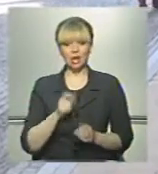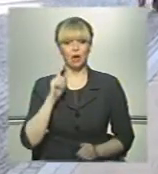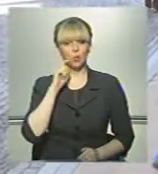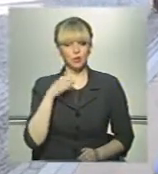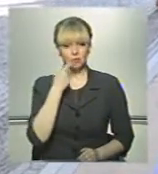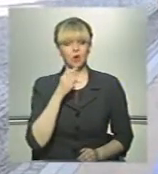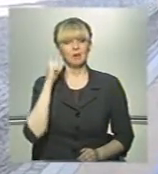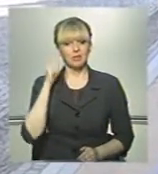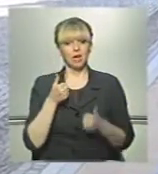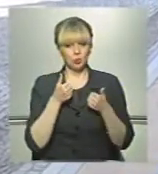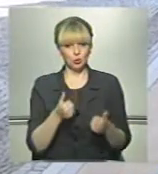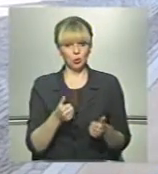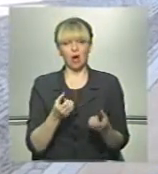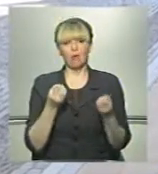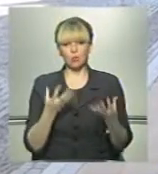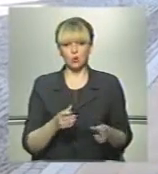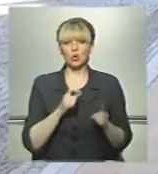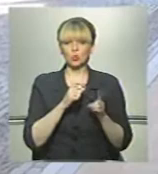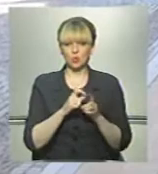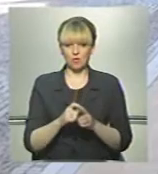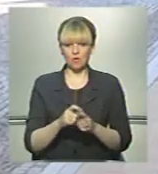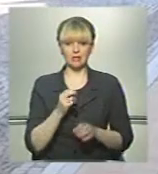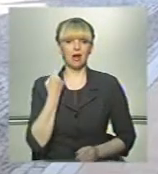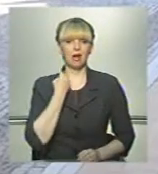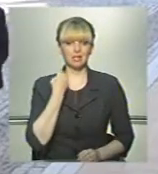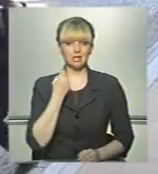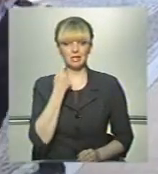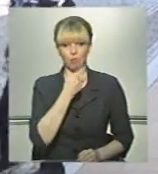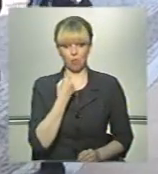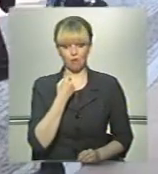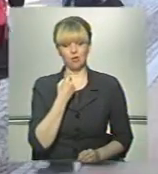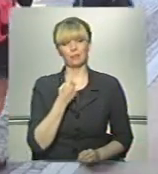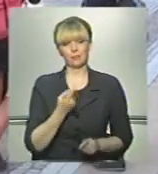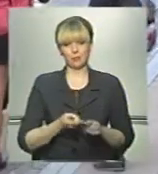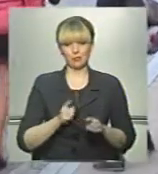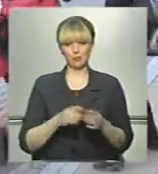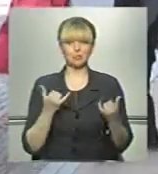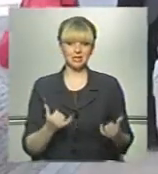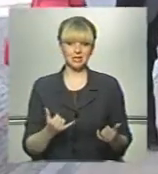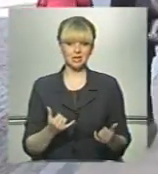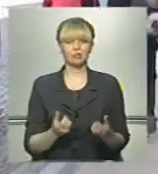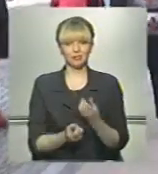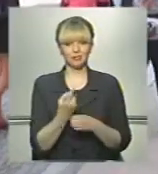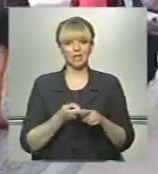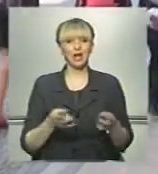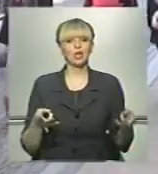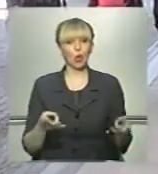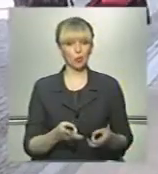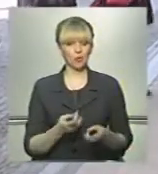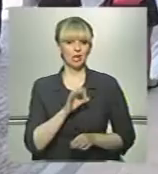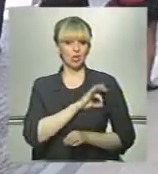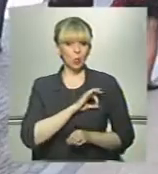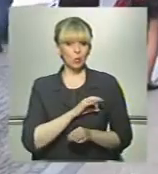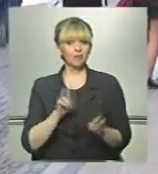мові знаю гарно і елементарні слова на англійській мові. Тому і зараз виникла така необхідність, що